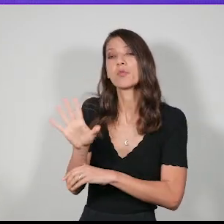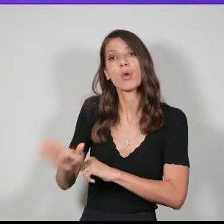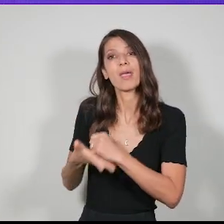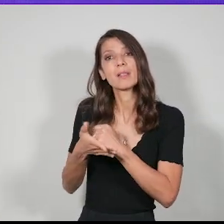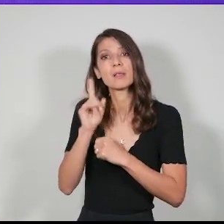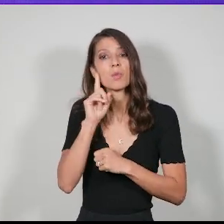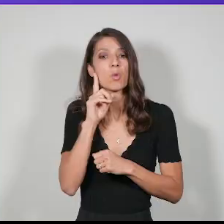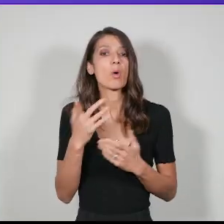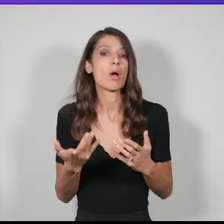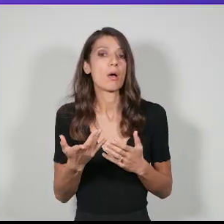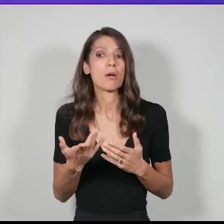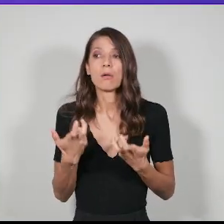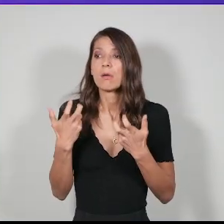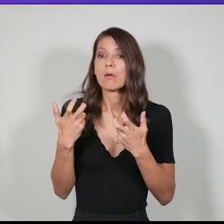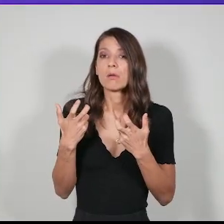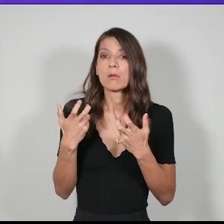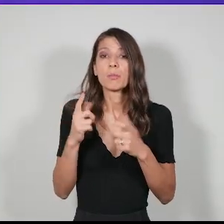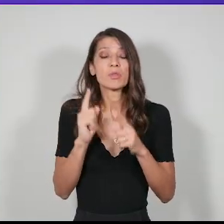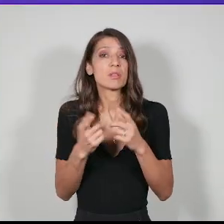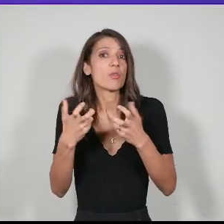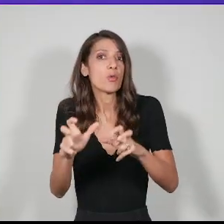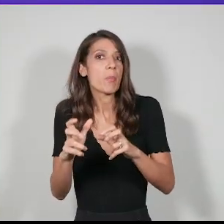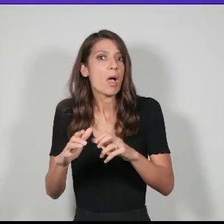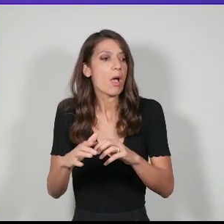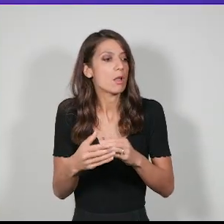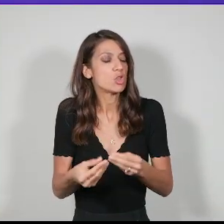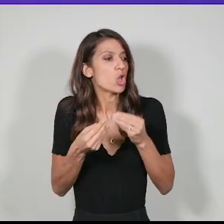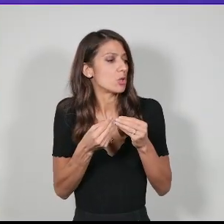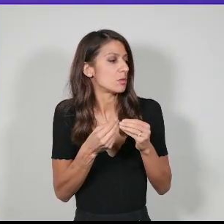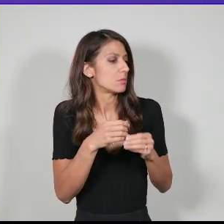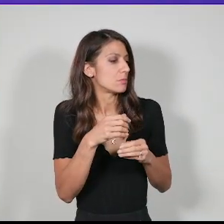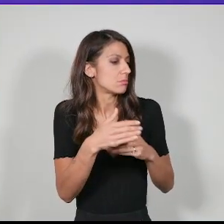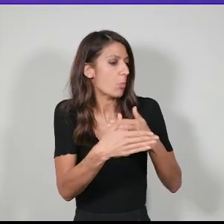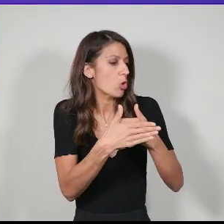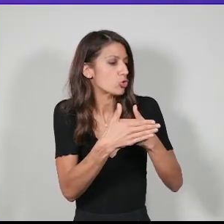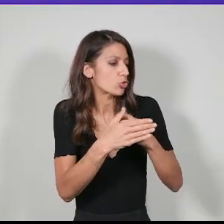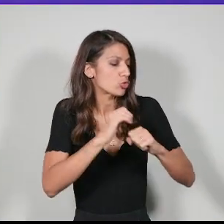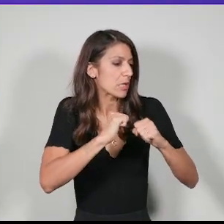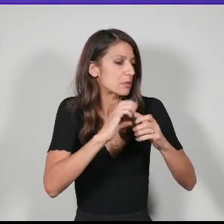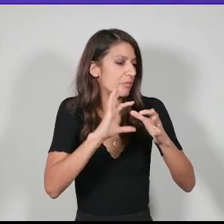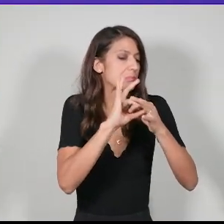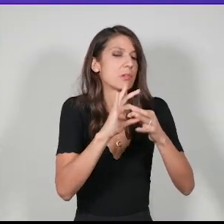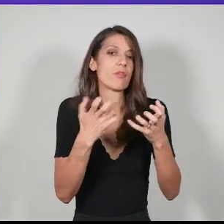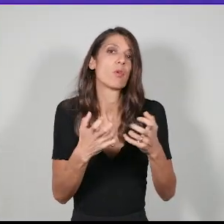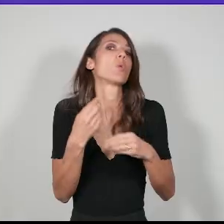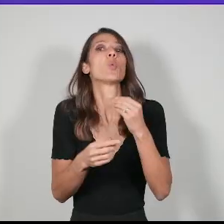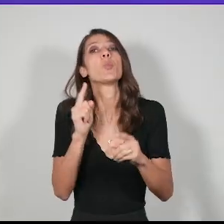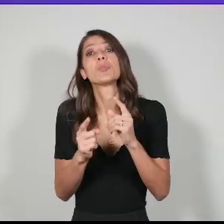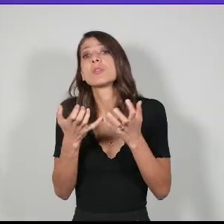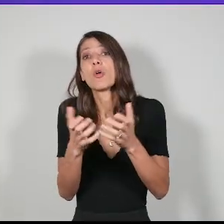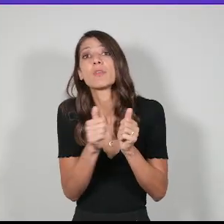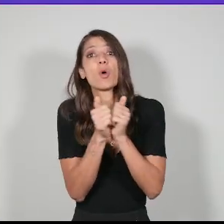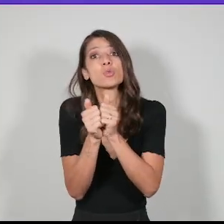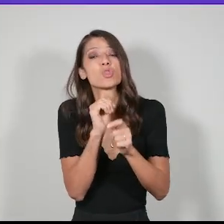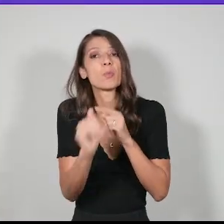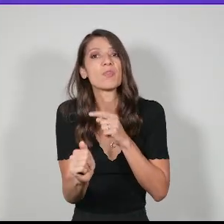une action qui nous apporte de la proximité avec son proche. C'est aussi, peut-être qu'on a envie de faire ensemble. Et le répit, ce n'est